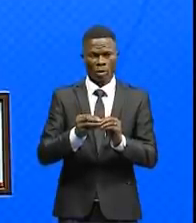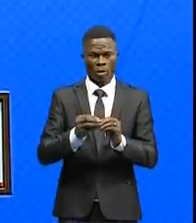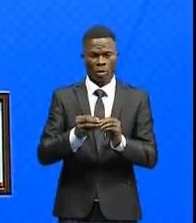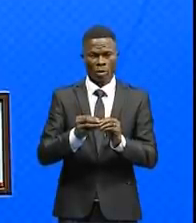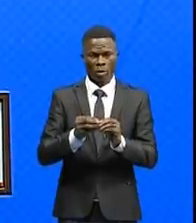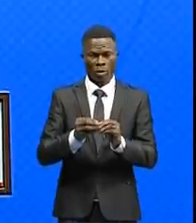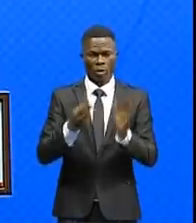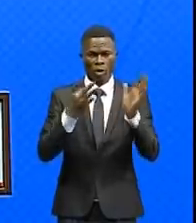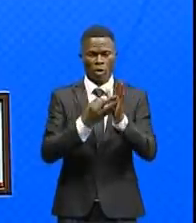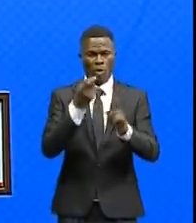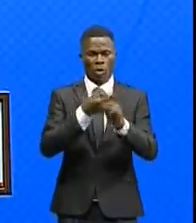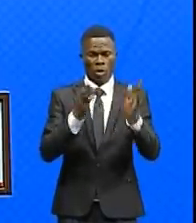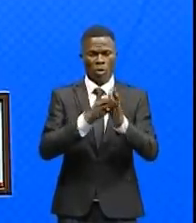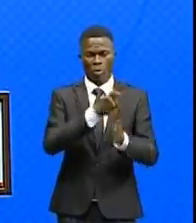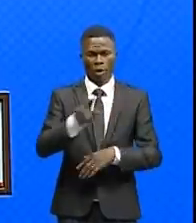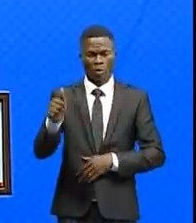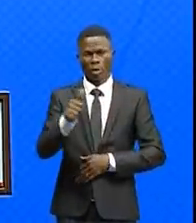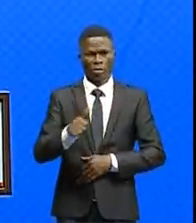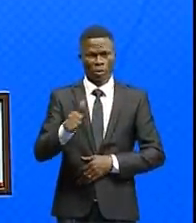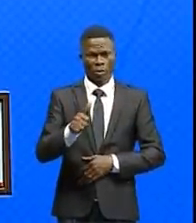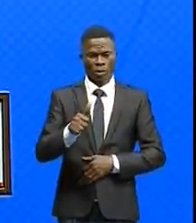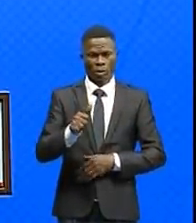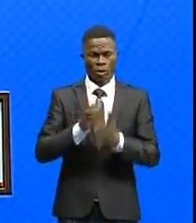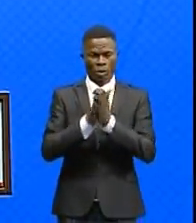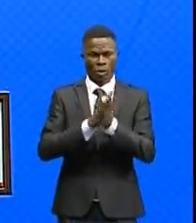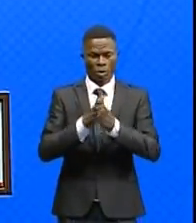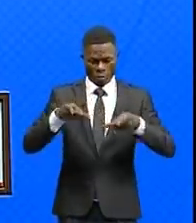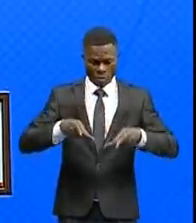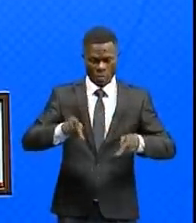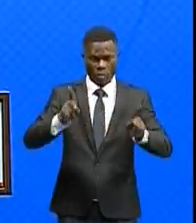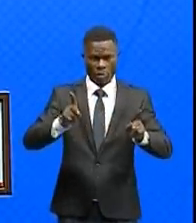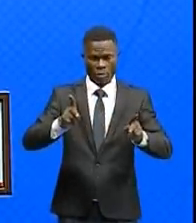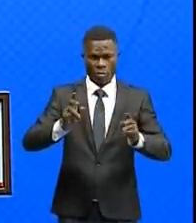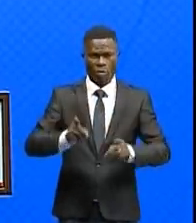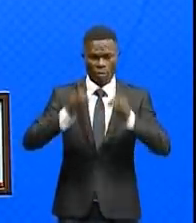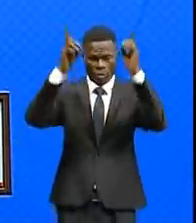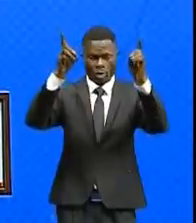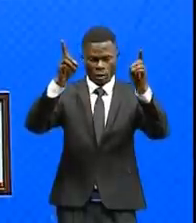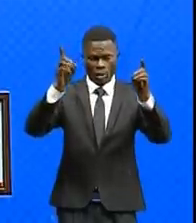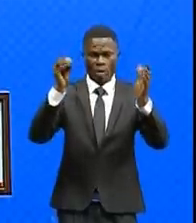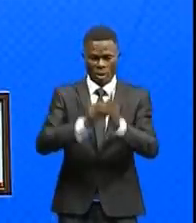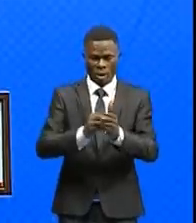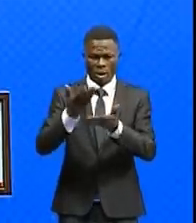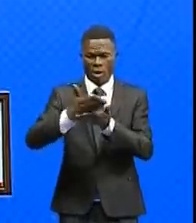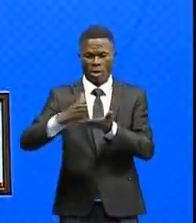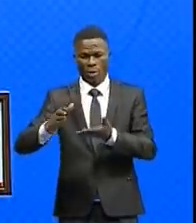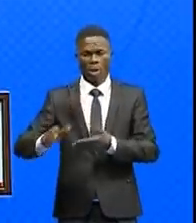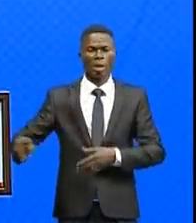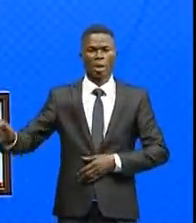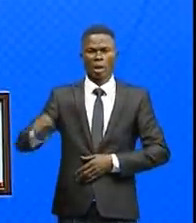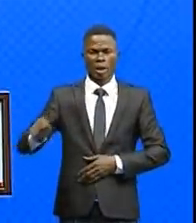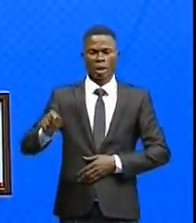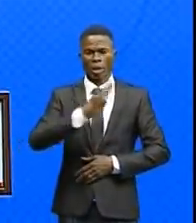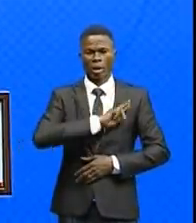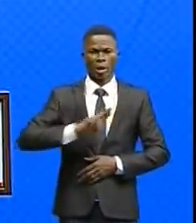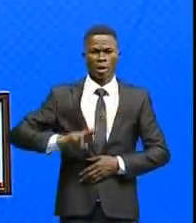du 8 octobre 2021 portant autorisation de la prorogation de l'état de siège sur une partie du territoire de la République